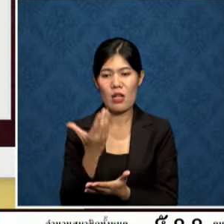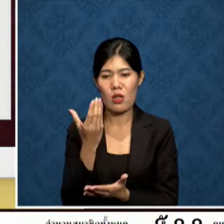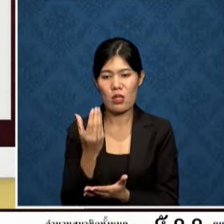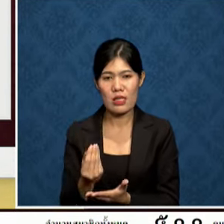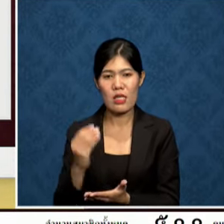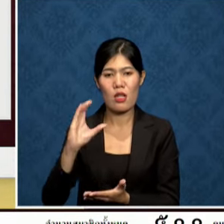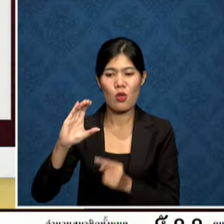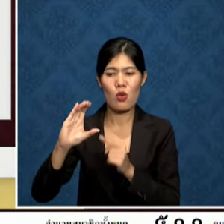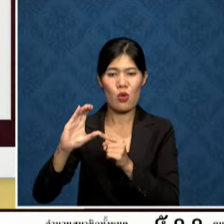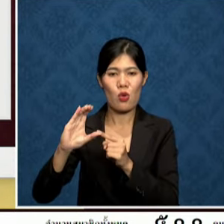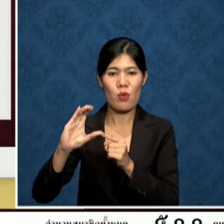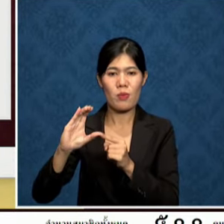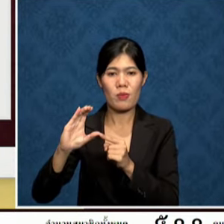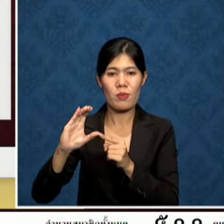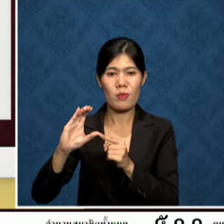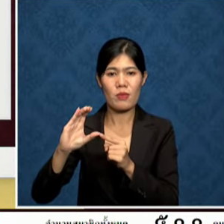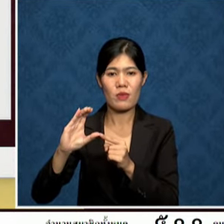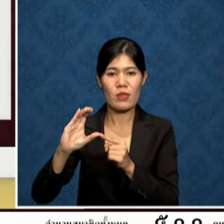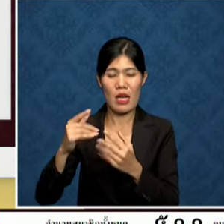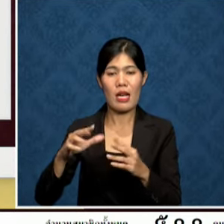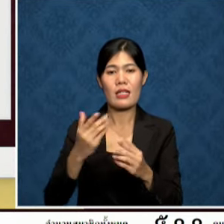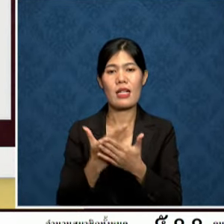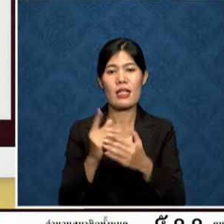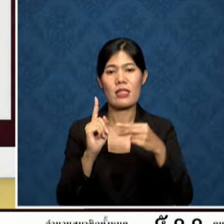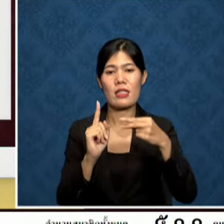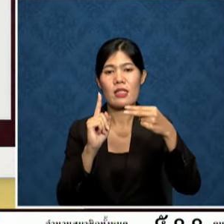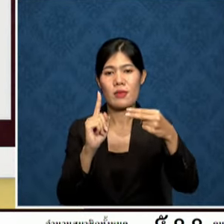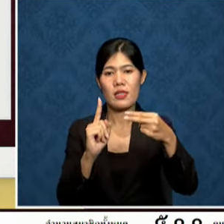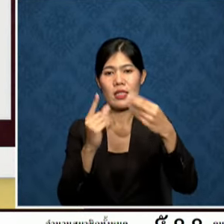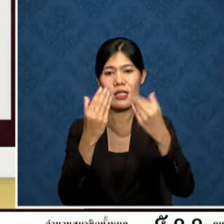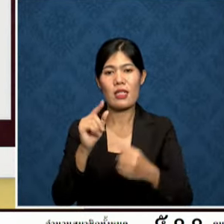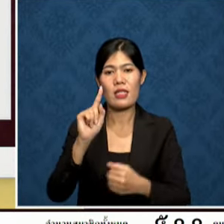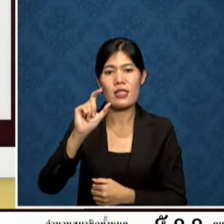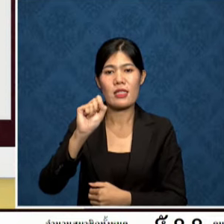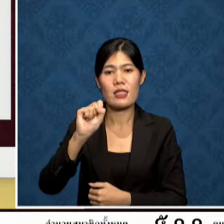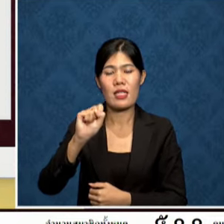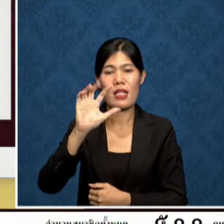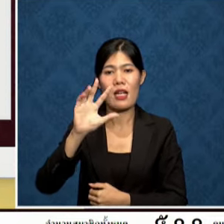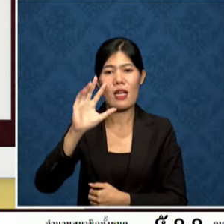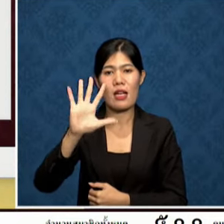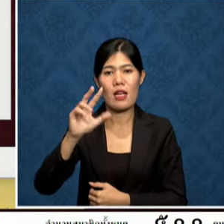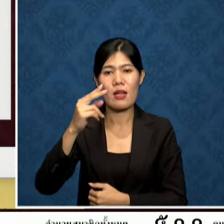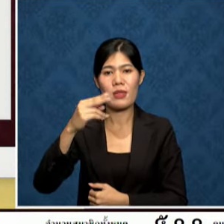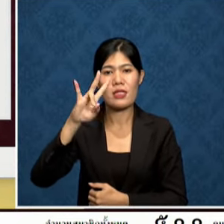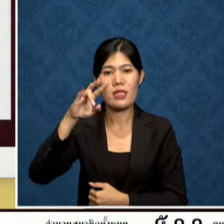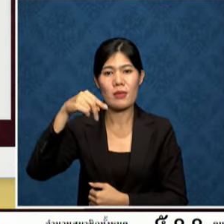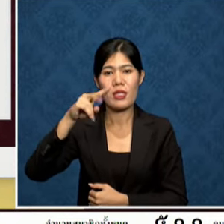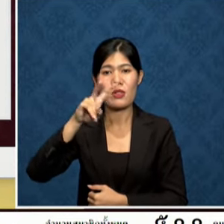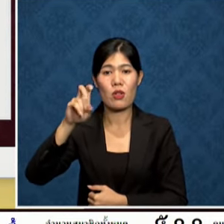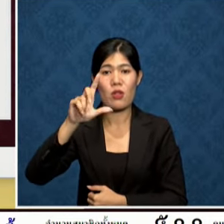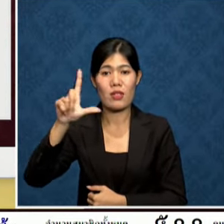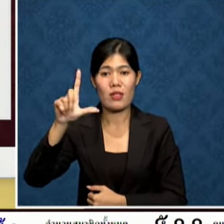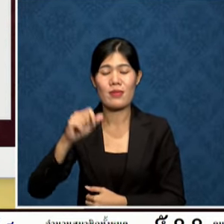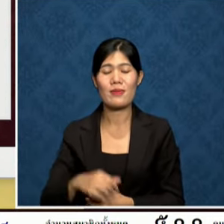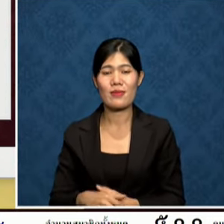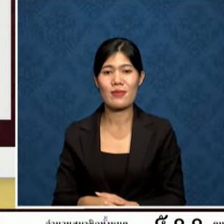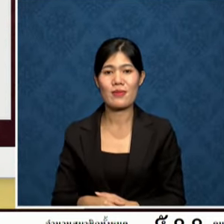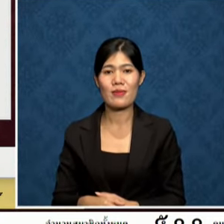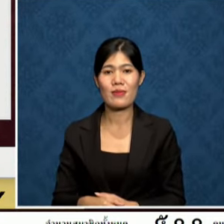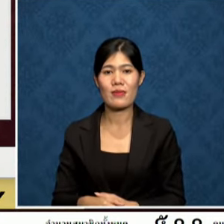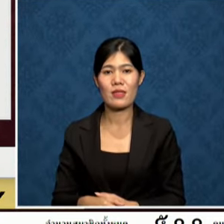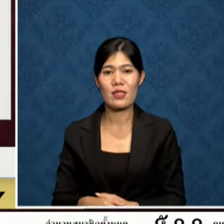มี Digitalwalletด้วยอีกตัวนึงนะคะ17200ล้านบาทนะคะพอมีแบบนี้เนี่ยสุดท้ายแล้วงบที่จะเอาไปคิด